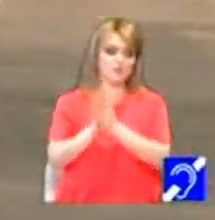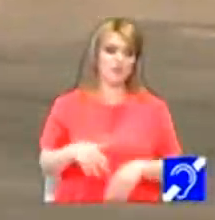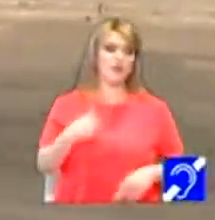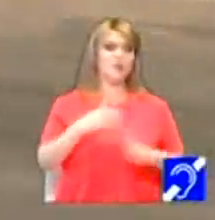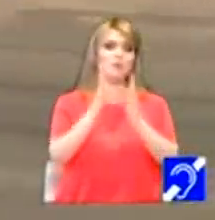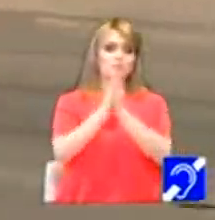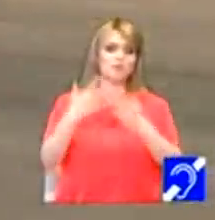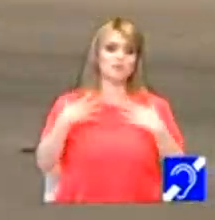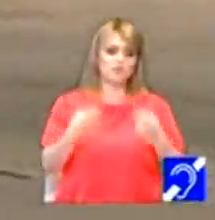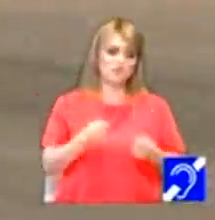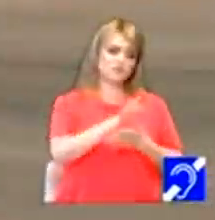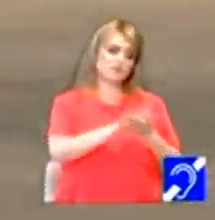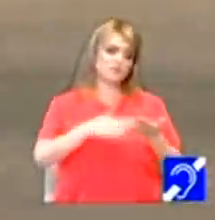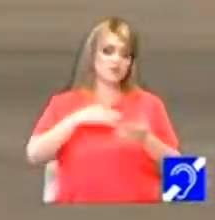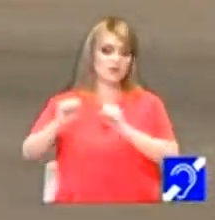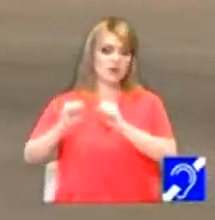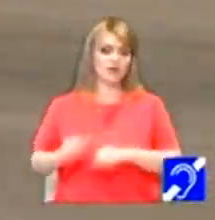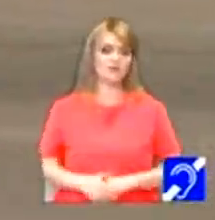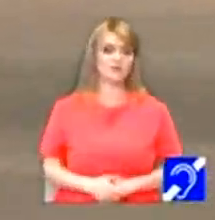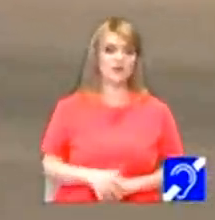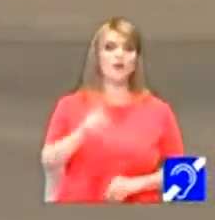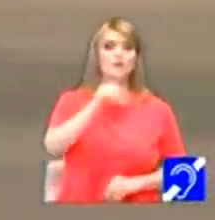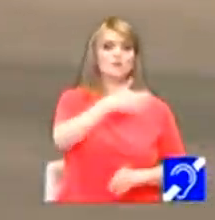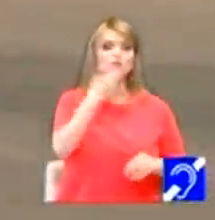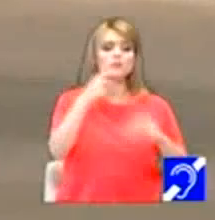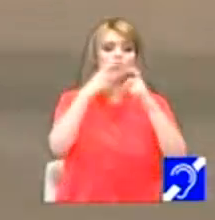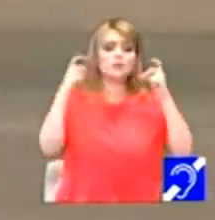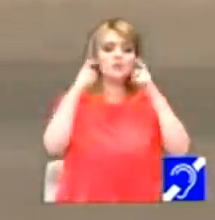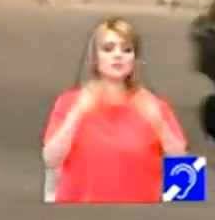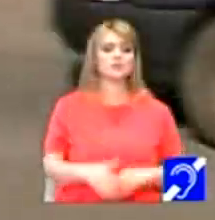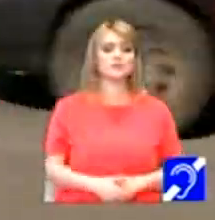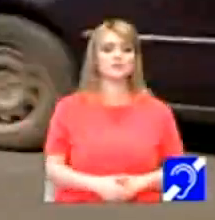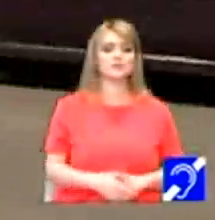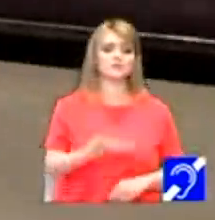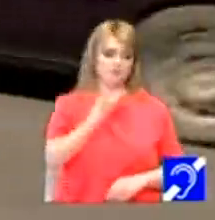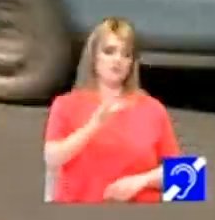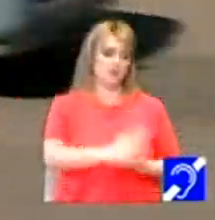pentru sănătate și pentru iertare de păcate. Dar de ce nu purtați masca corect?